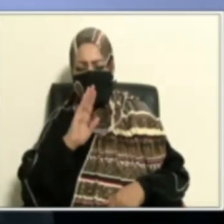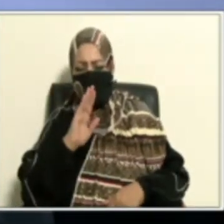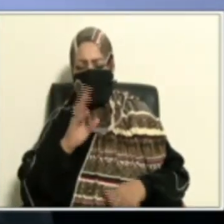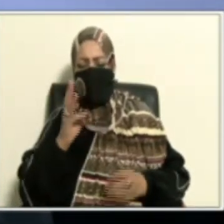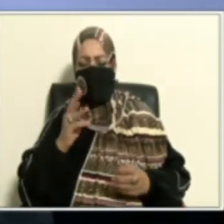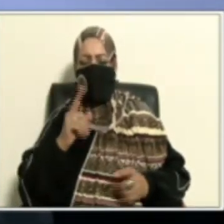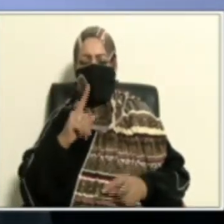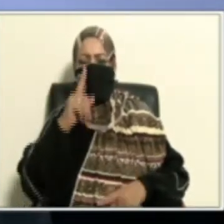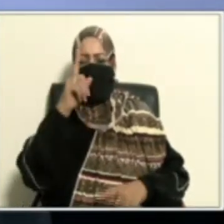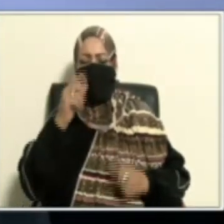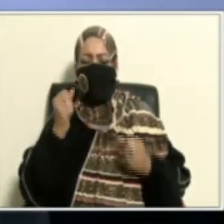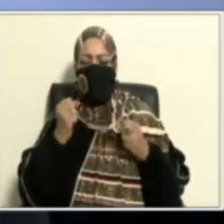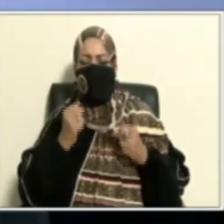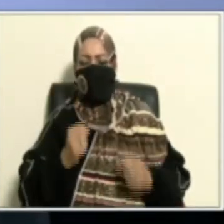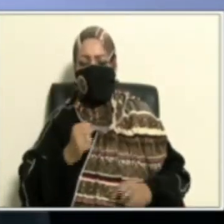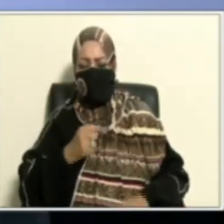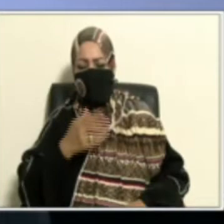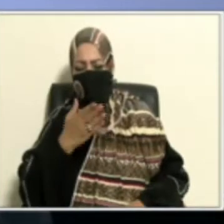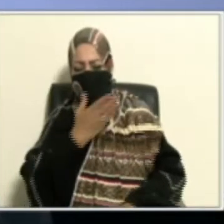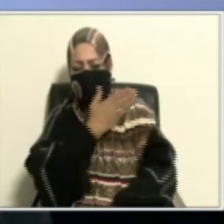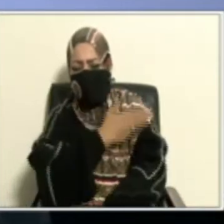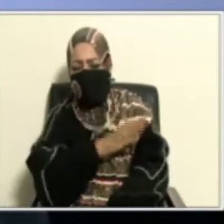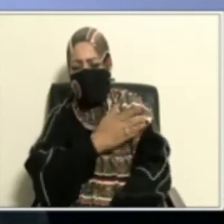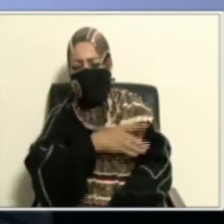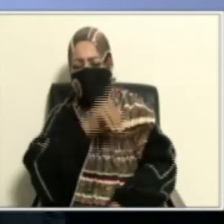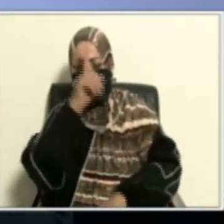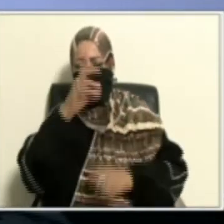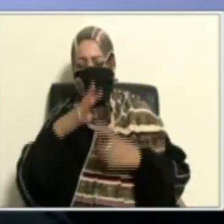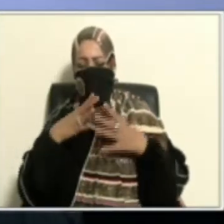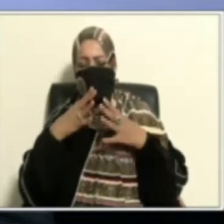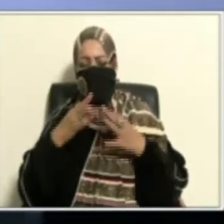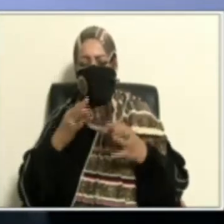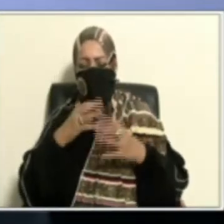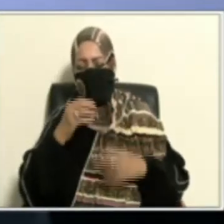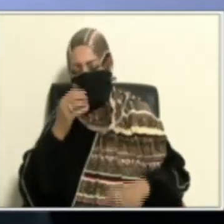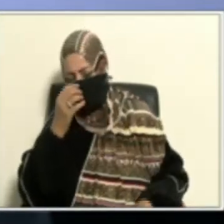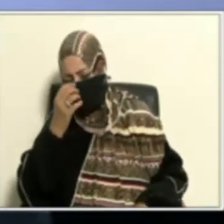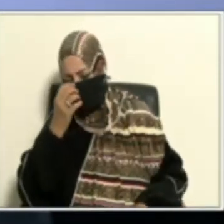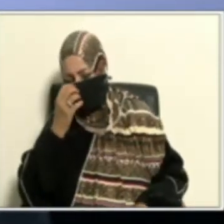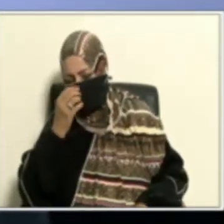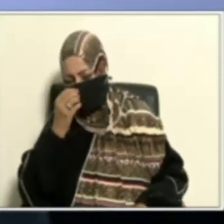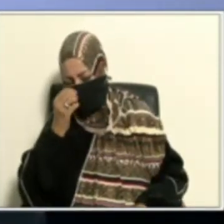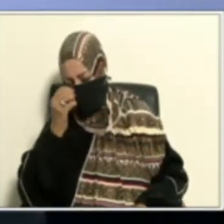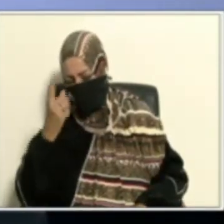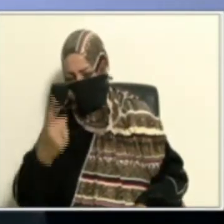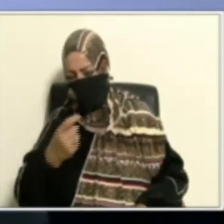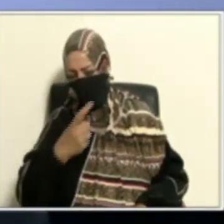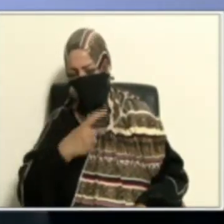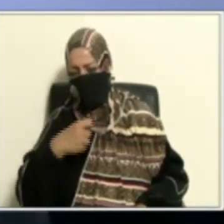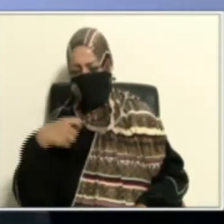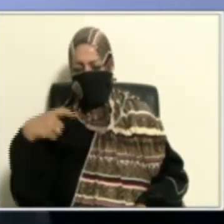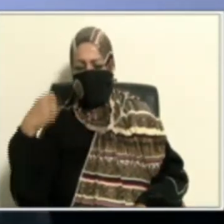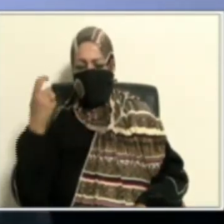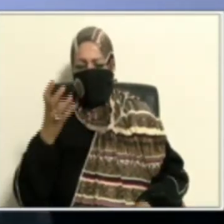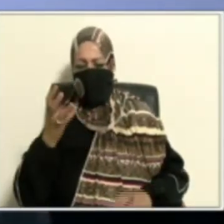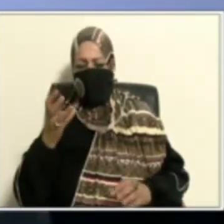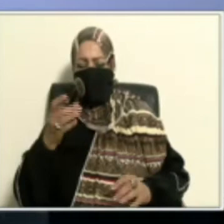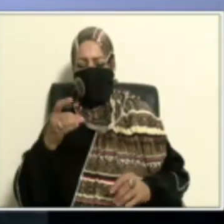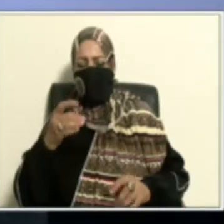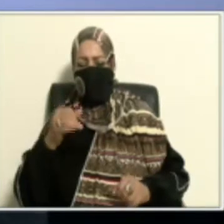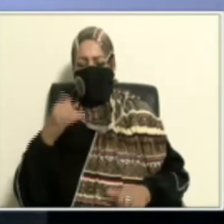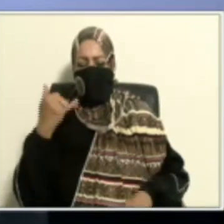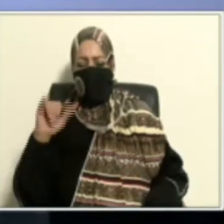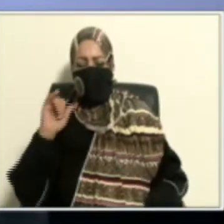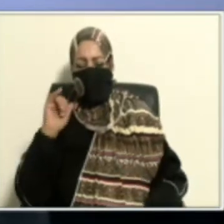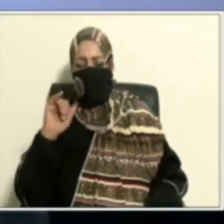بنديرهم بالأصابع نتلخبط وبيطول ومرات نقلق ونسيب، لكن إذا ضبطتهم بصبحة يكون